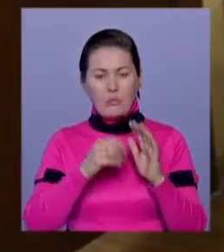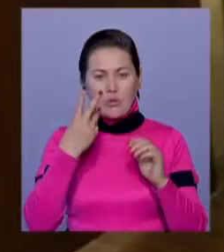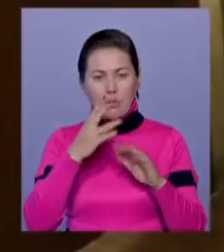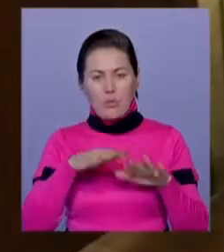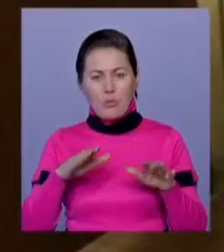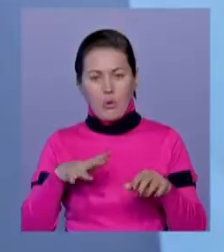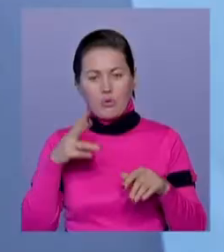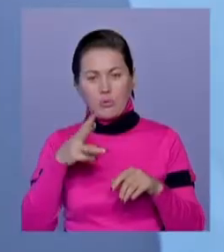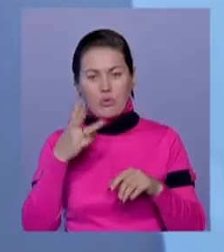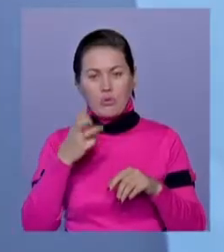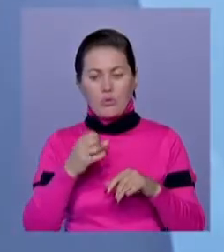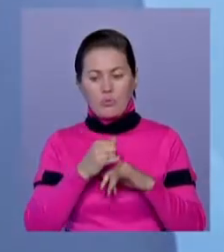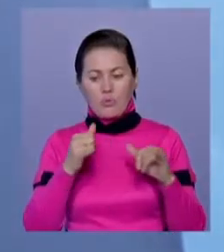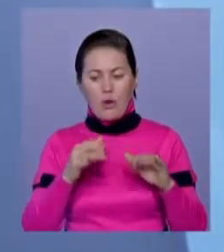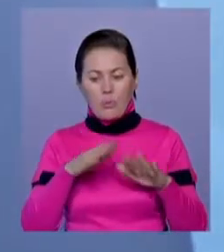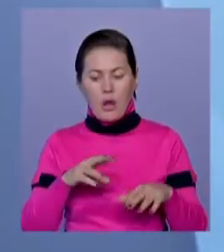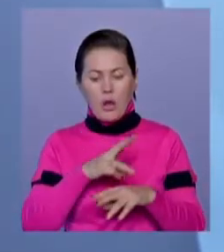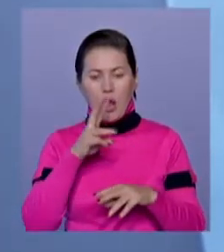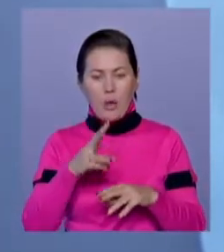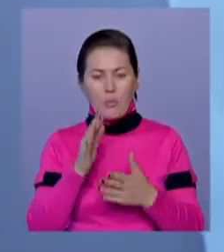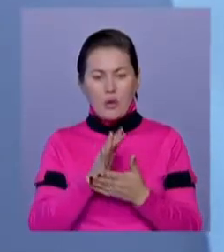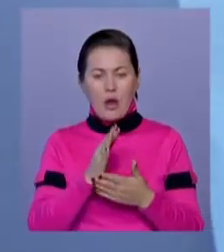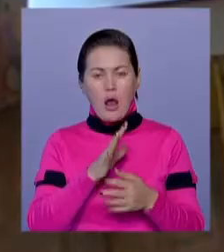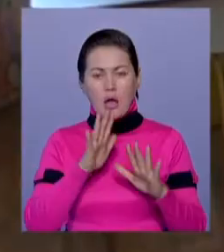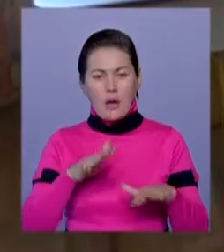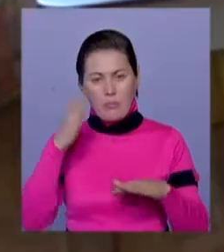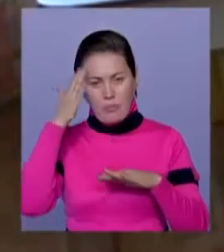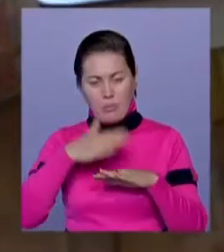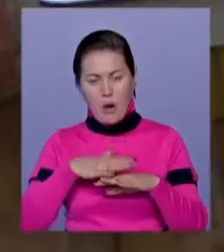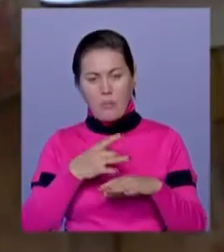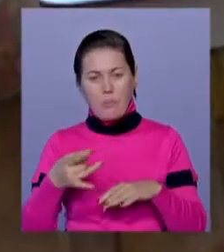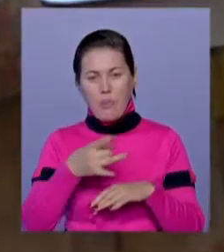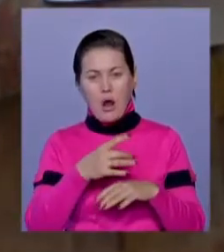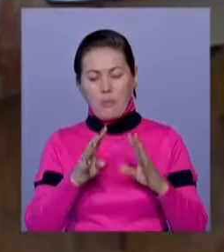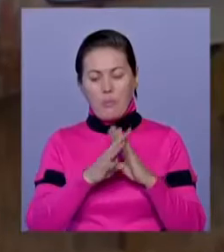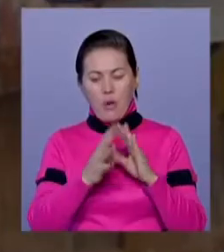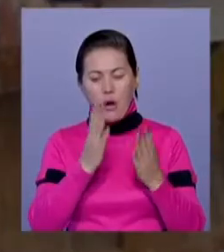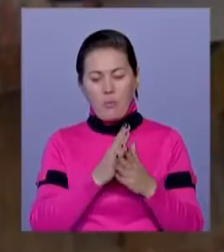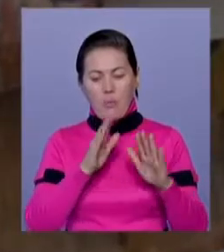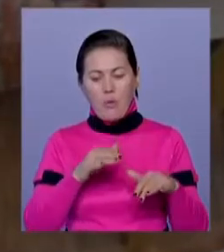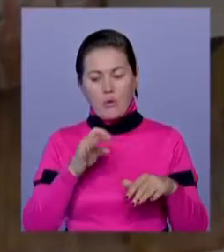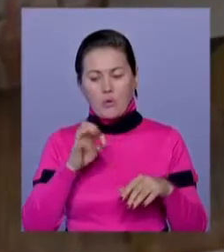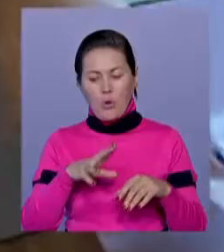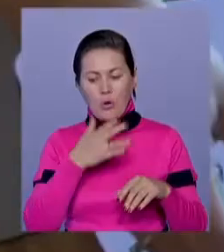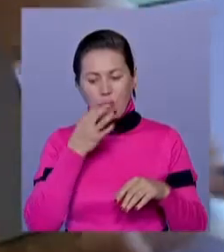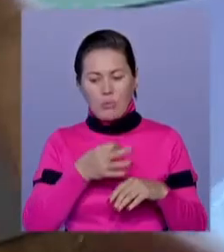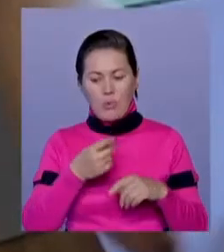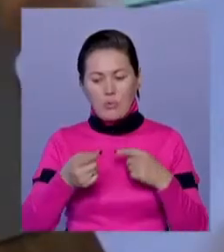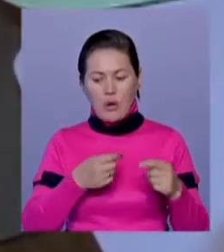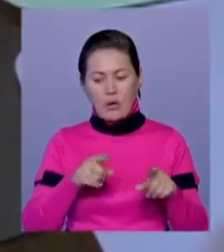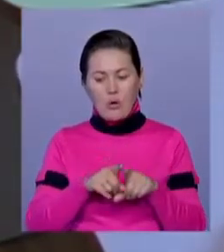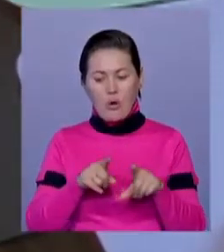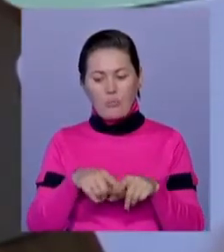балабақша 3300-ден астам баланы қамтып отыр. Жергілікті әкімдік ауданда кезекте тұрған бөбек жоқ дейді. Осылайша билік